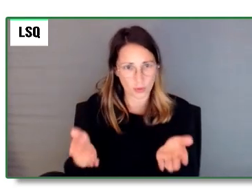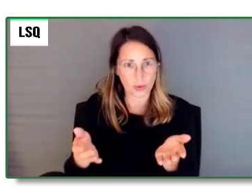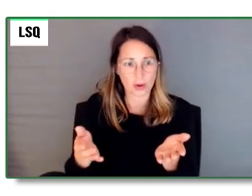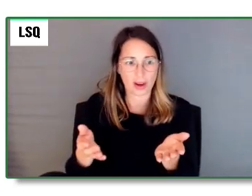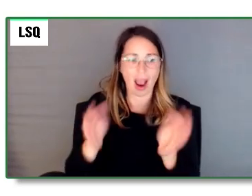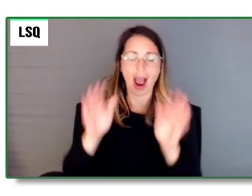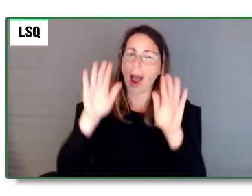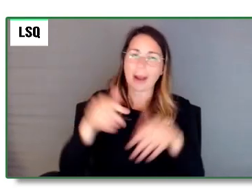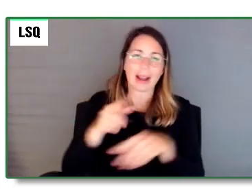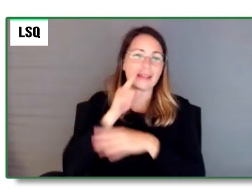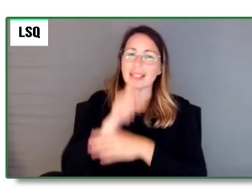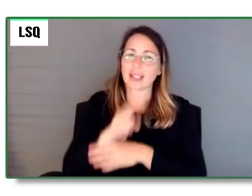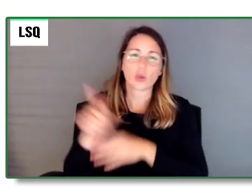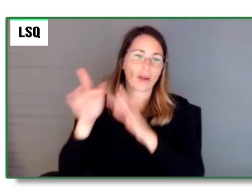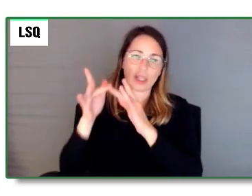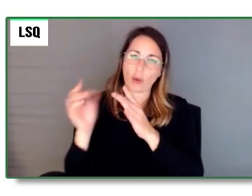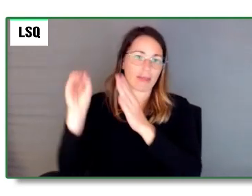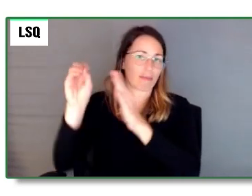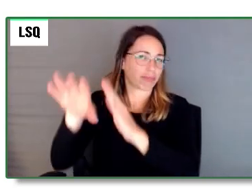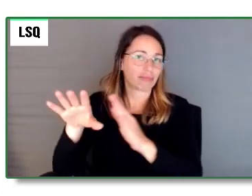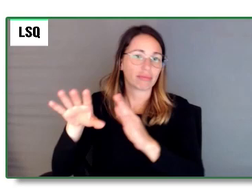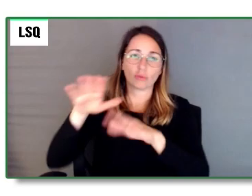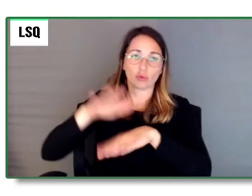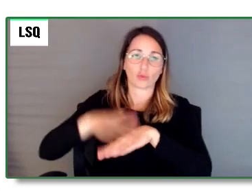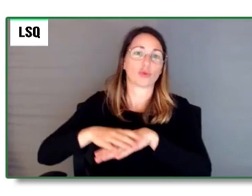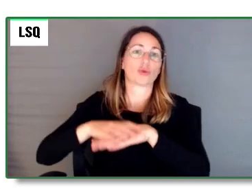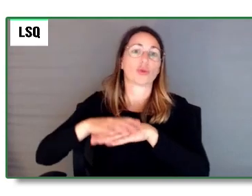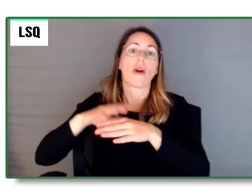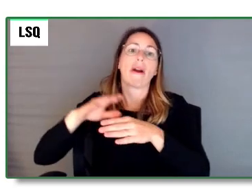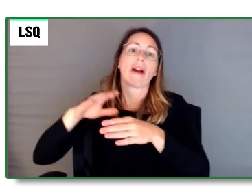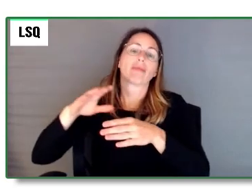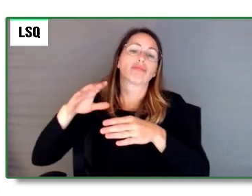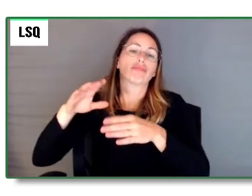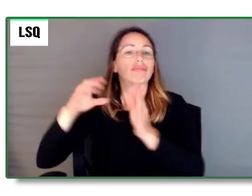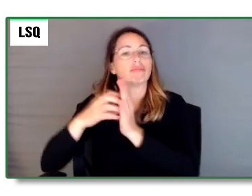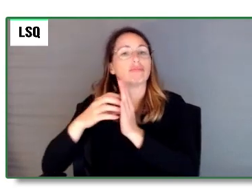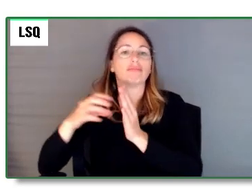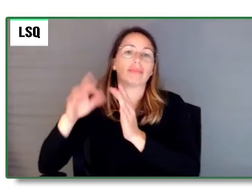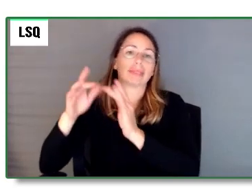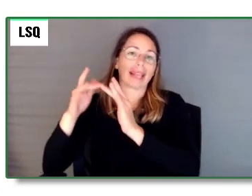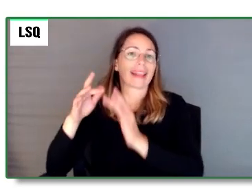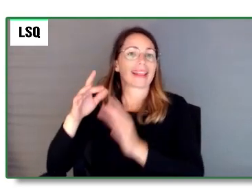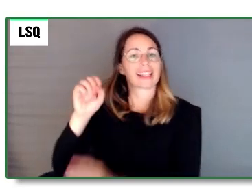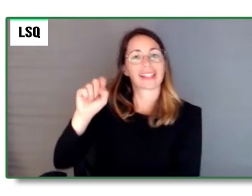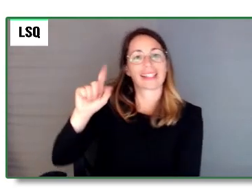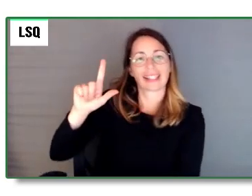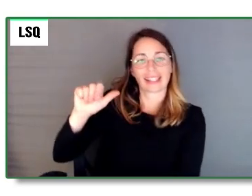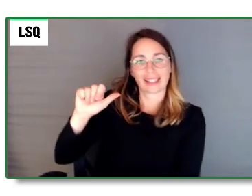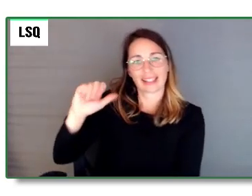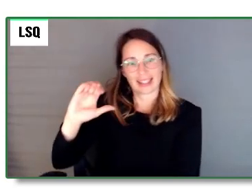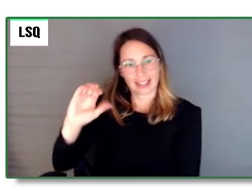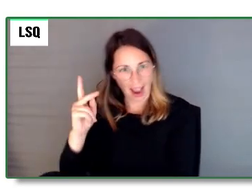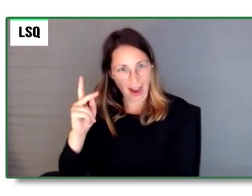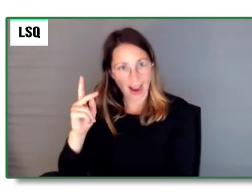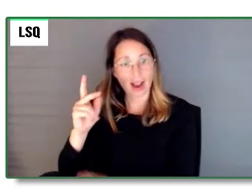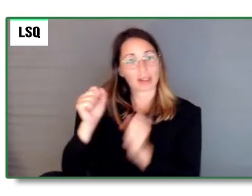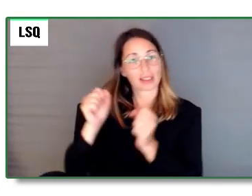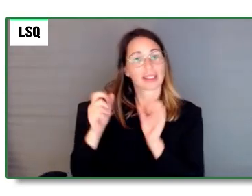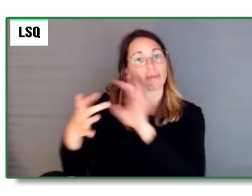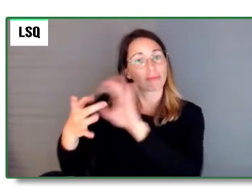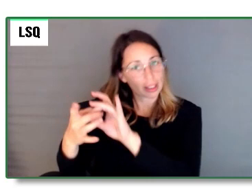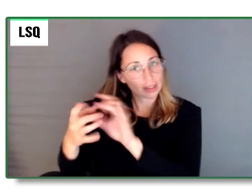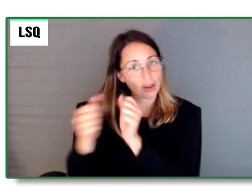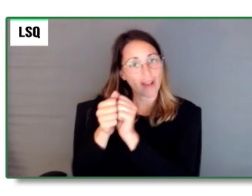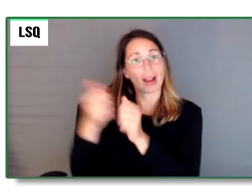dans notre chaîne Slack, où vous pouvez connecter avec les conférenciers et les autres participants. Si vous n'avez